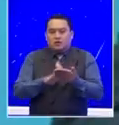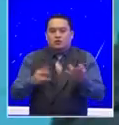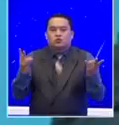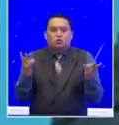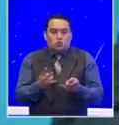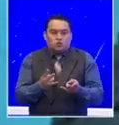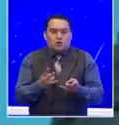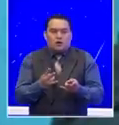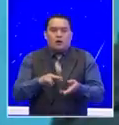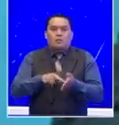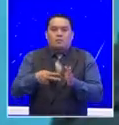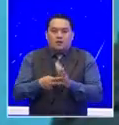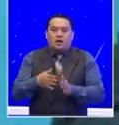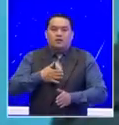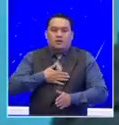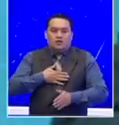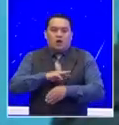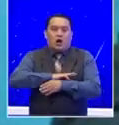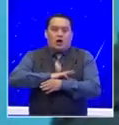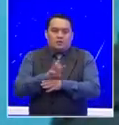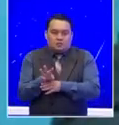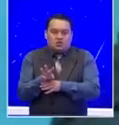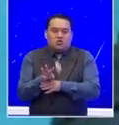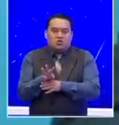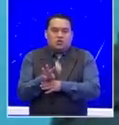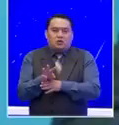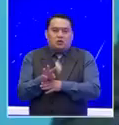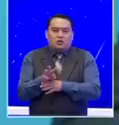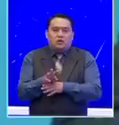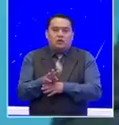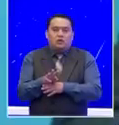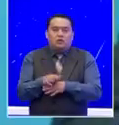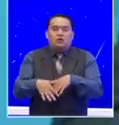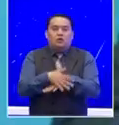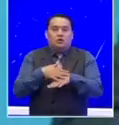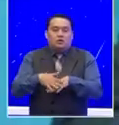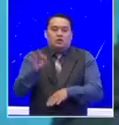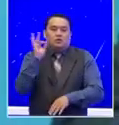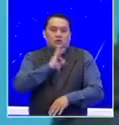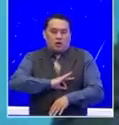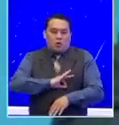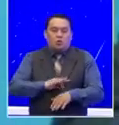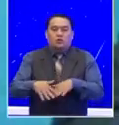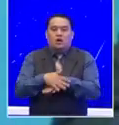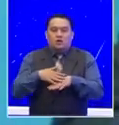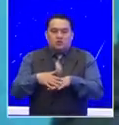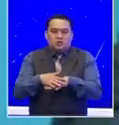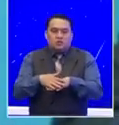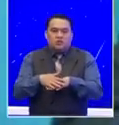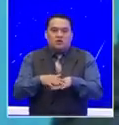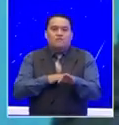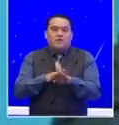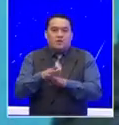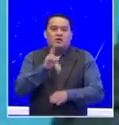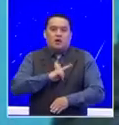работать. Это главное наше требование. Обеспечить доход населения, заработную плату. Ее надо платить за выполненную